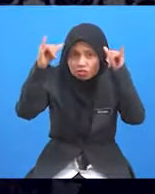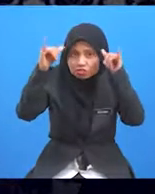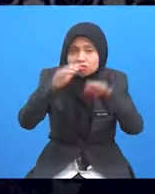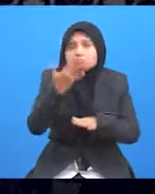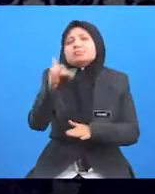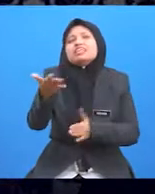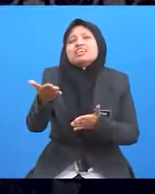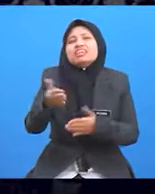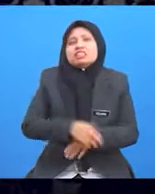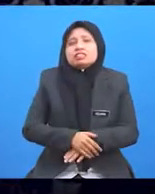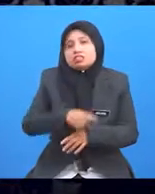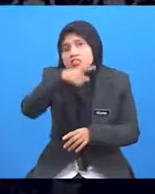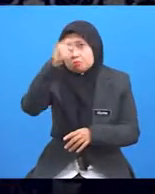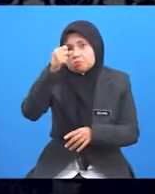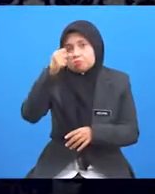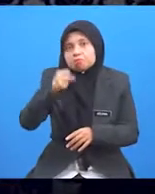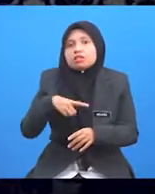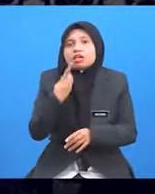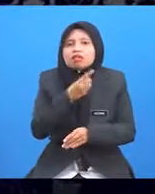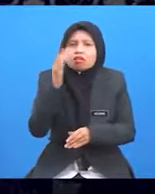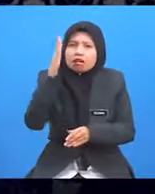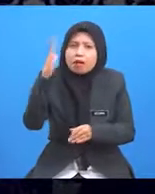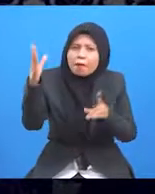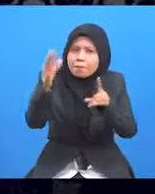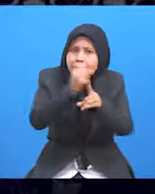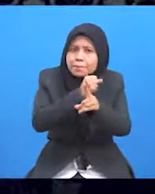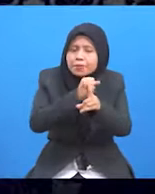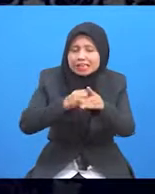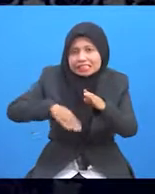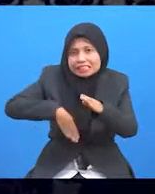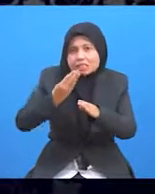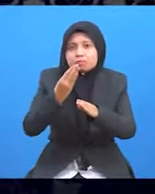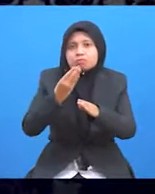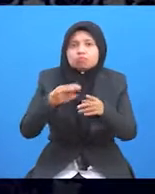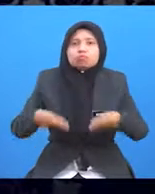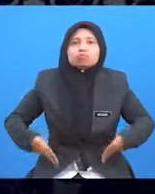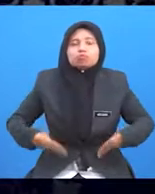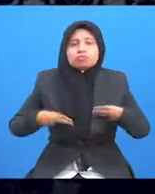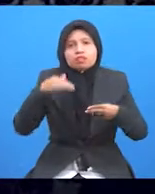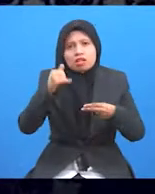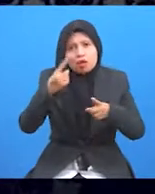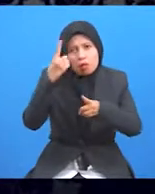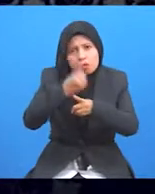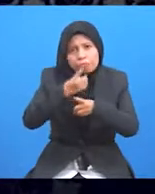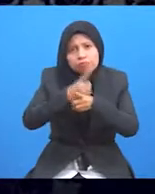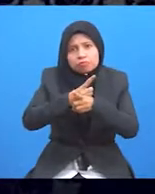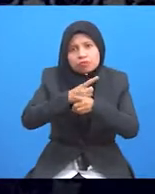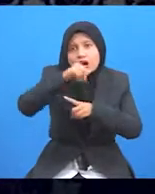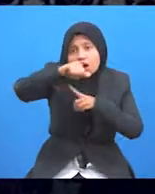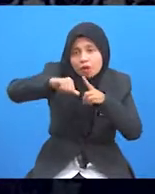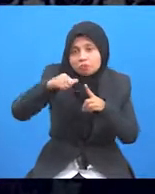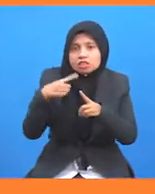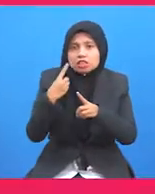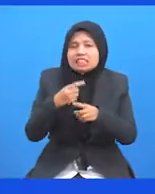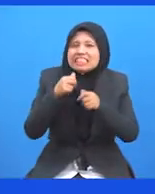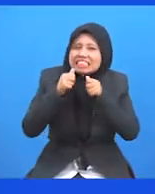akan mencapai kebahagiaan hidup yang sebenar apabila kita mematuhi perintah Allah Subhanahu Wa